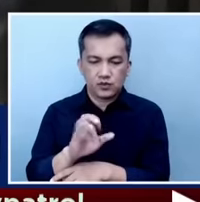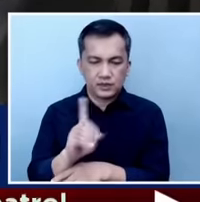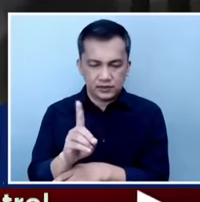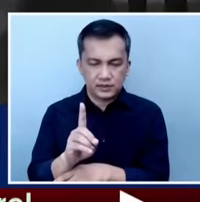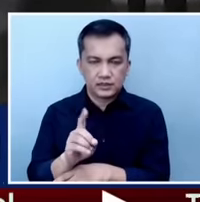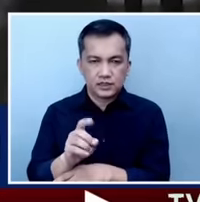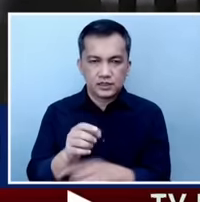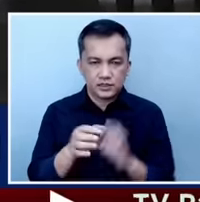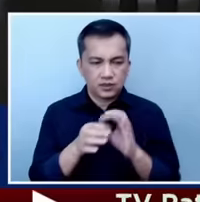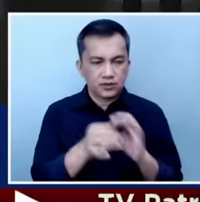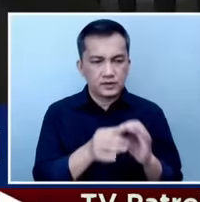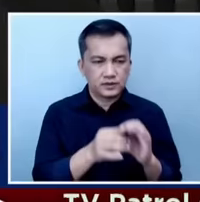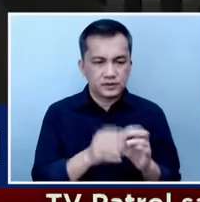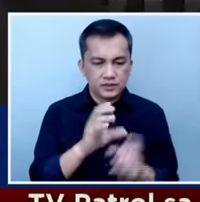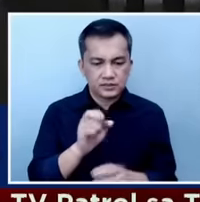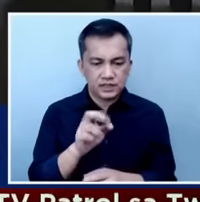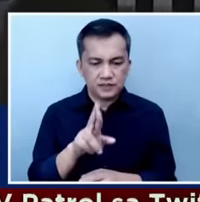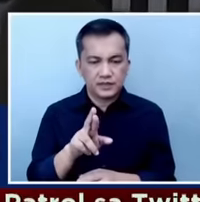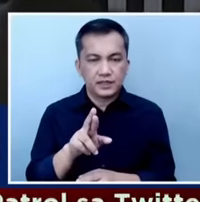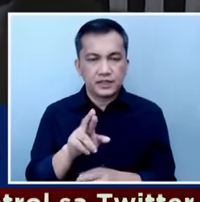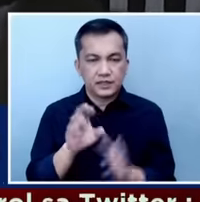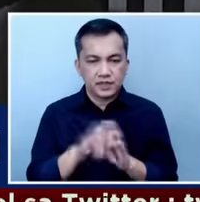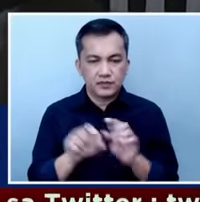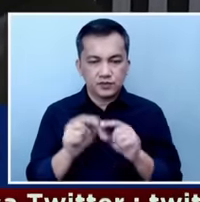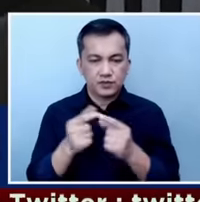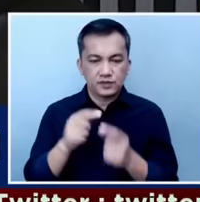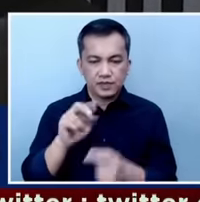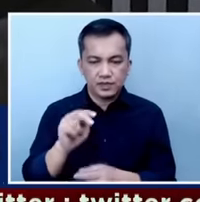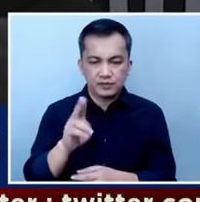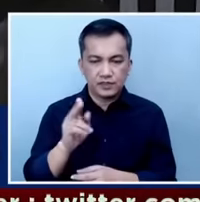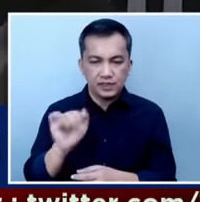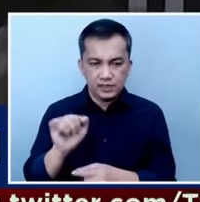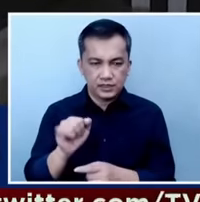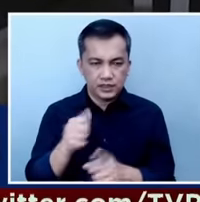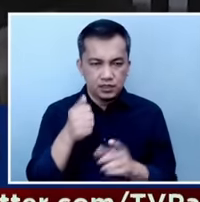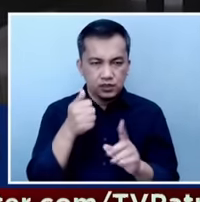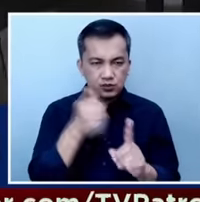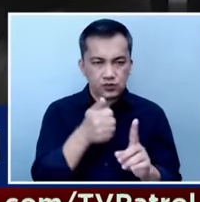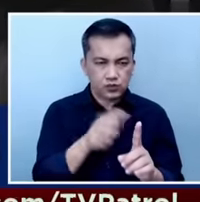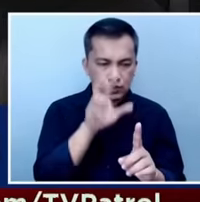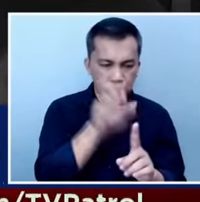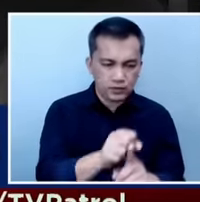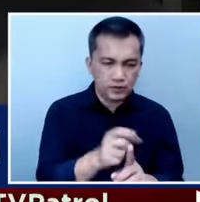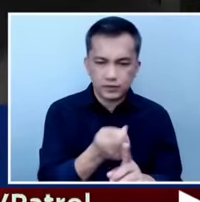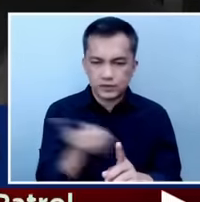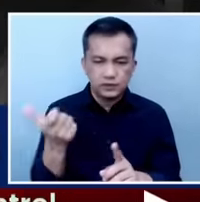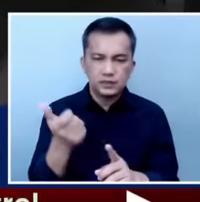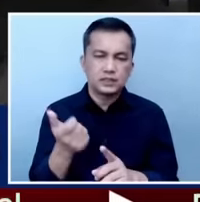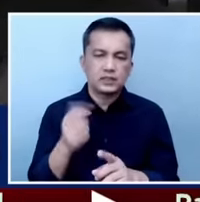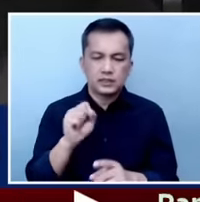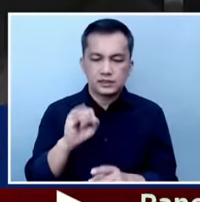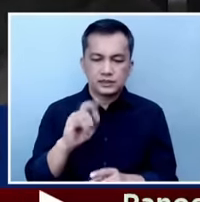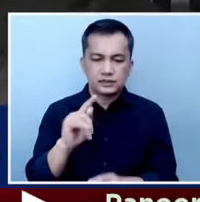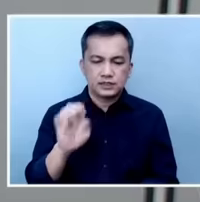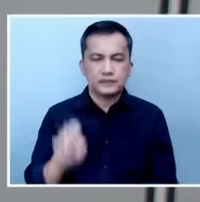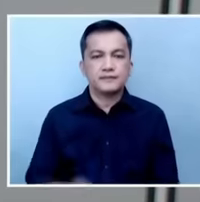sa cybercrime group ng NBI para matugis at mapatanggal ang nasabing sites.